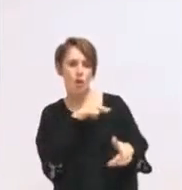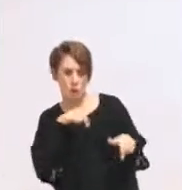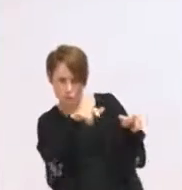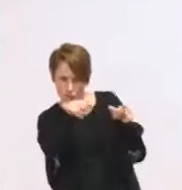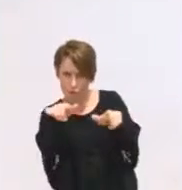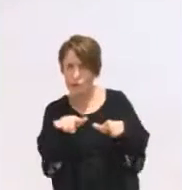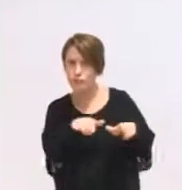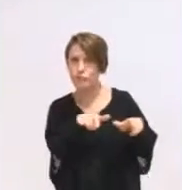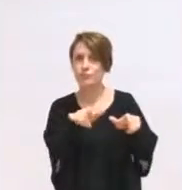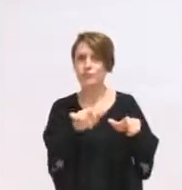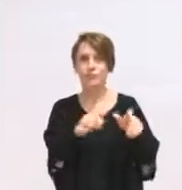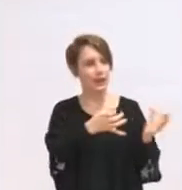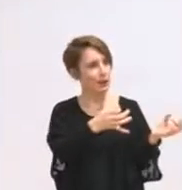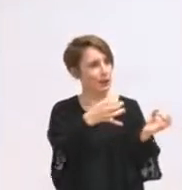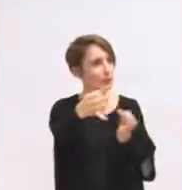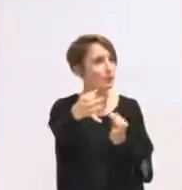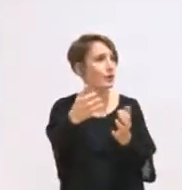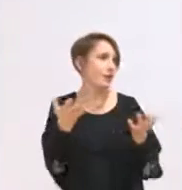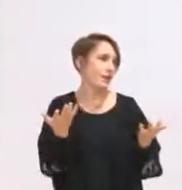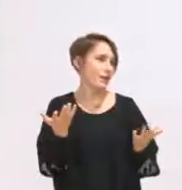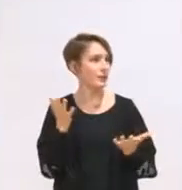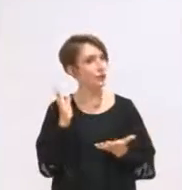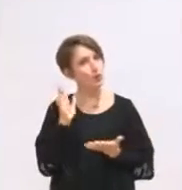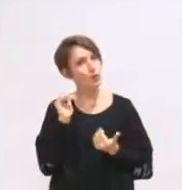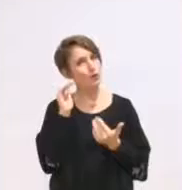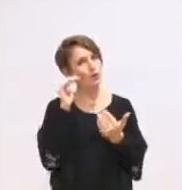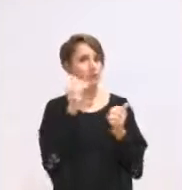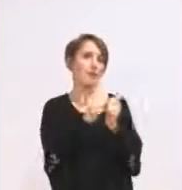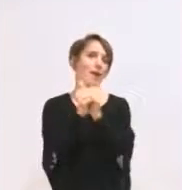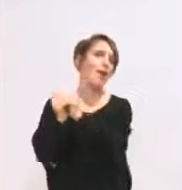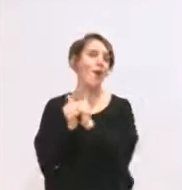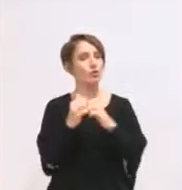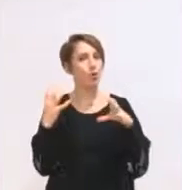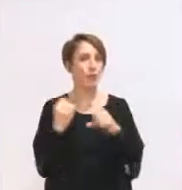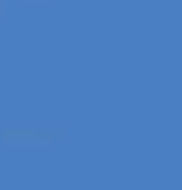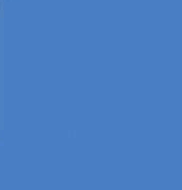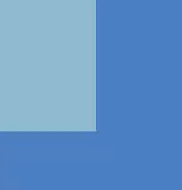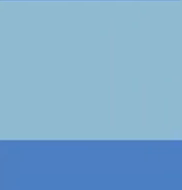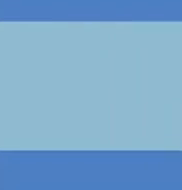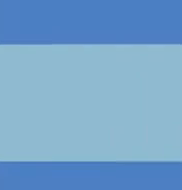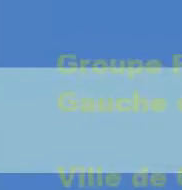étapes suivantes. Et j'espère que nous saurons les franchir ensemble. Merci à vous.